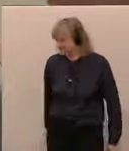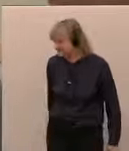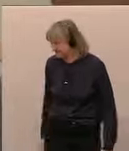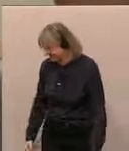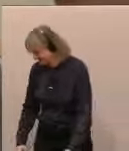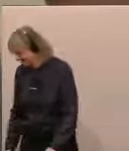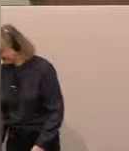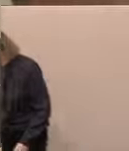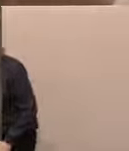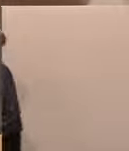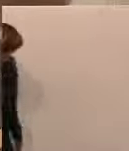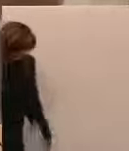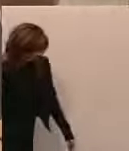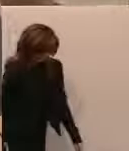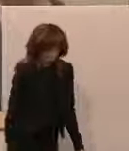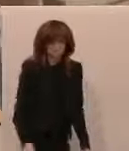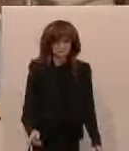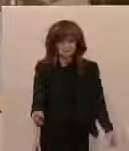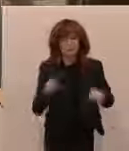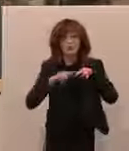Nicola Scherak von den NEOS, der ORF müsse parteipolitisch unabhängig sein.